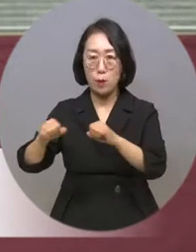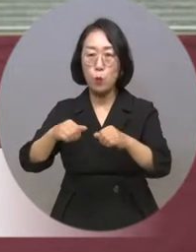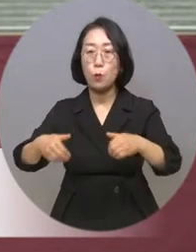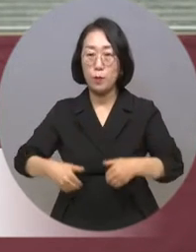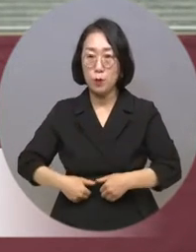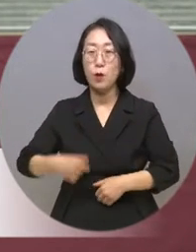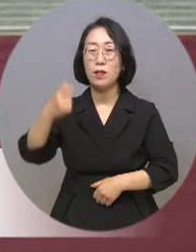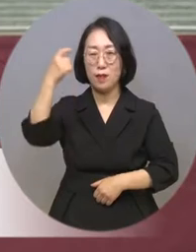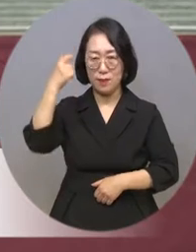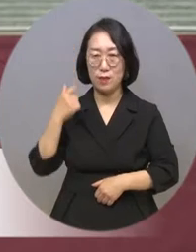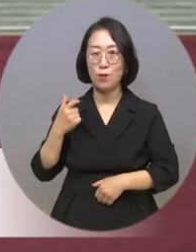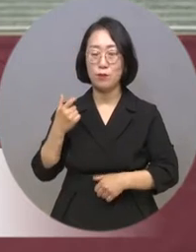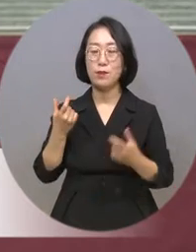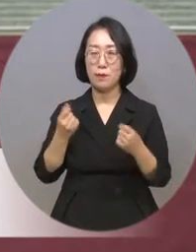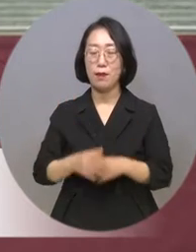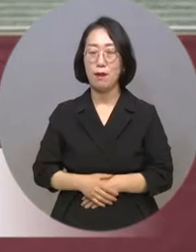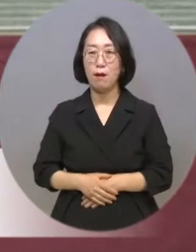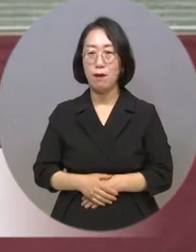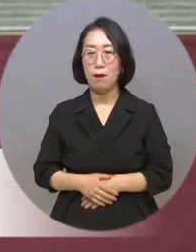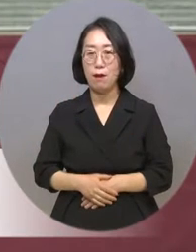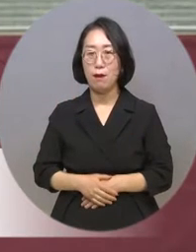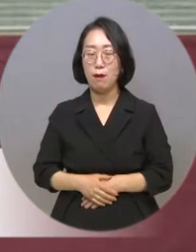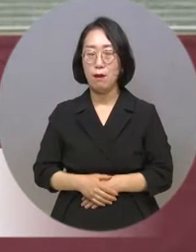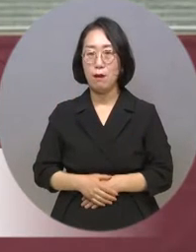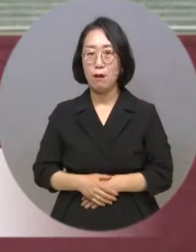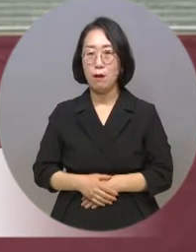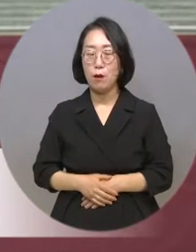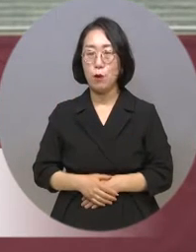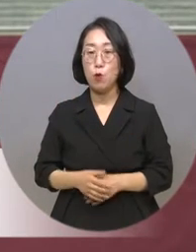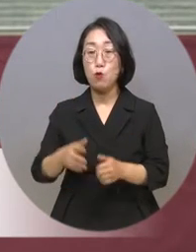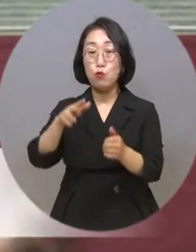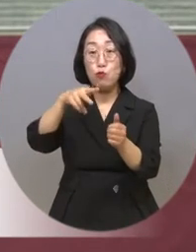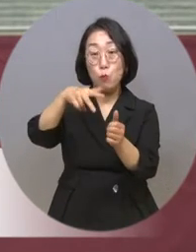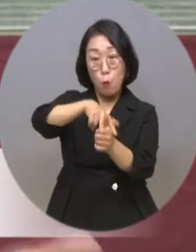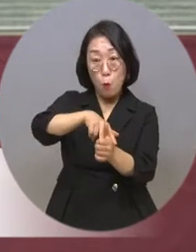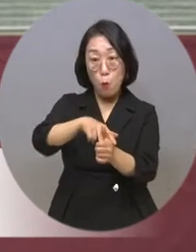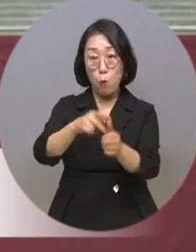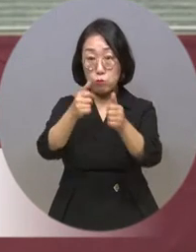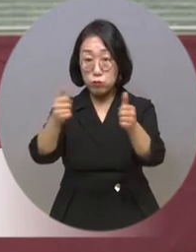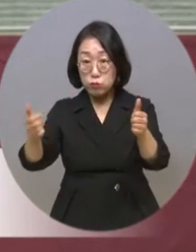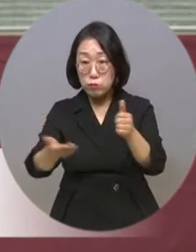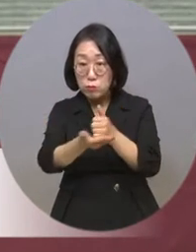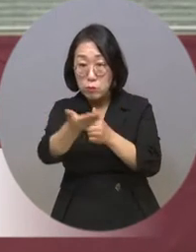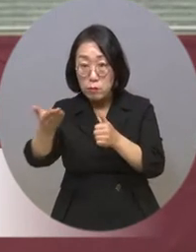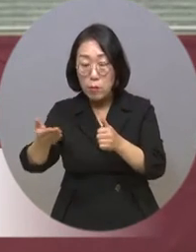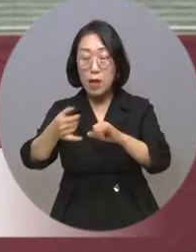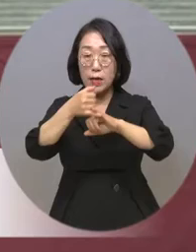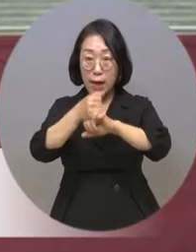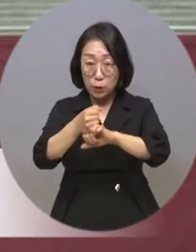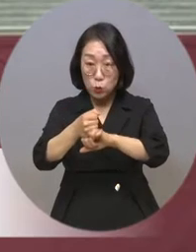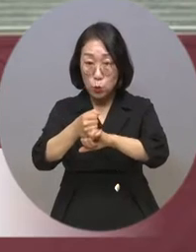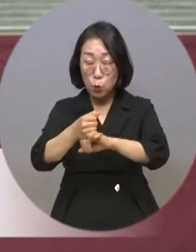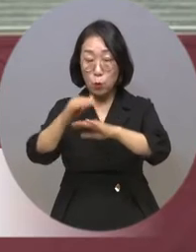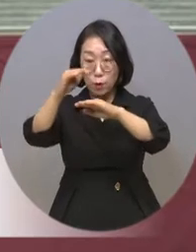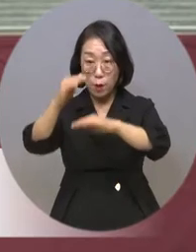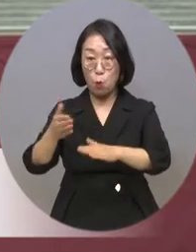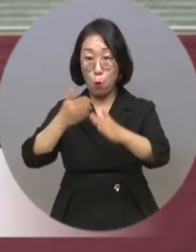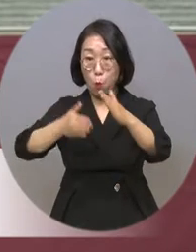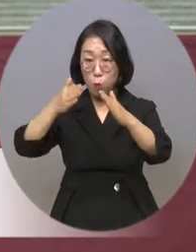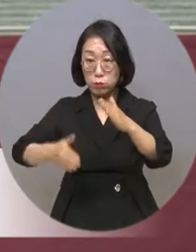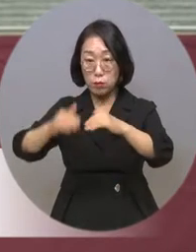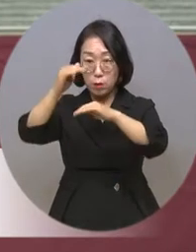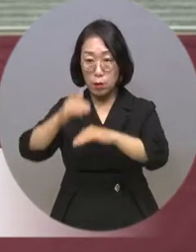생각이 더 많이 들었던 것 같아요. 그래서 우리 시장 후보님들이 오늘 저희하고 공약을 했고 또 약속을 한 부분들은 하나하나